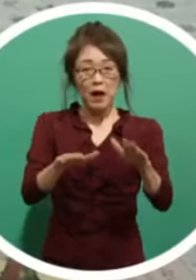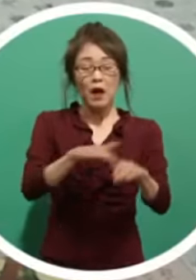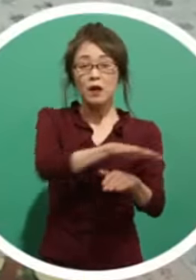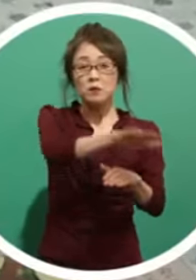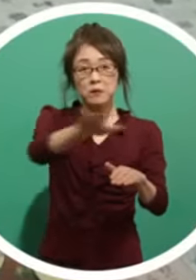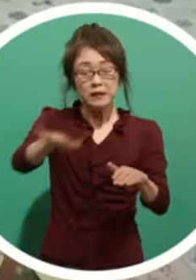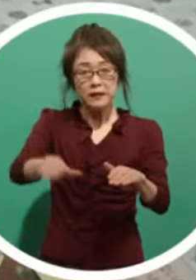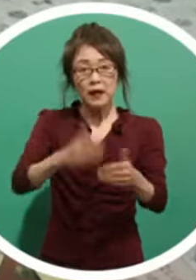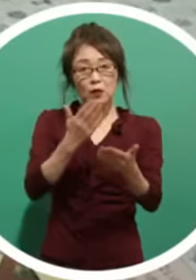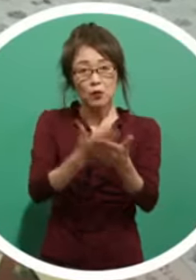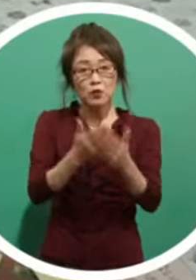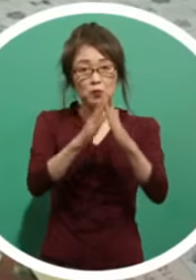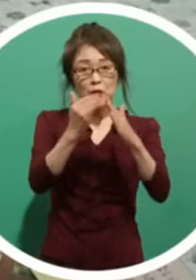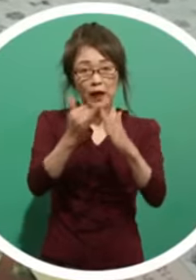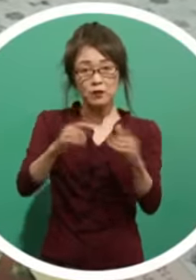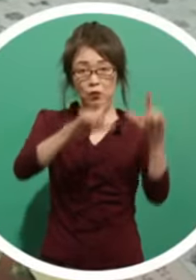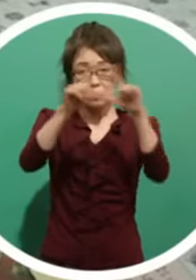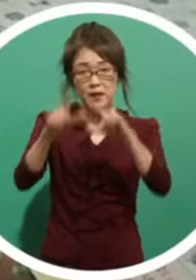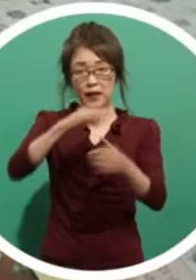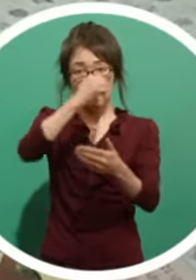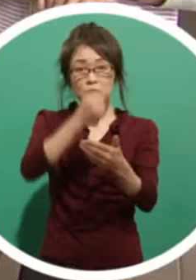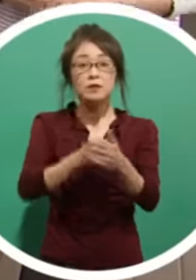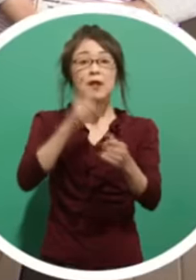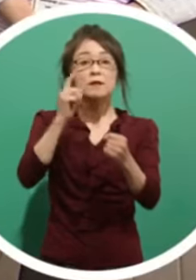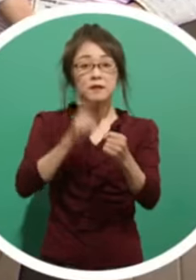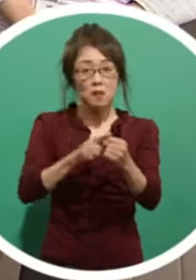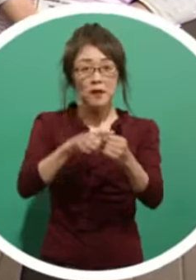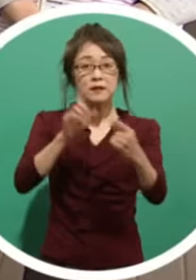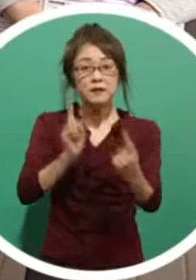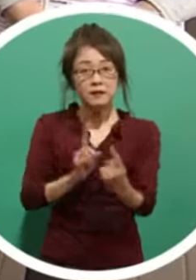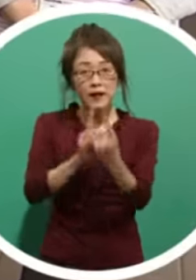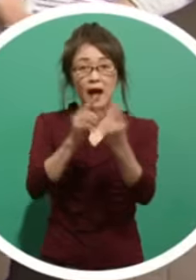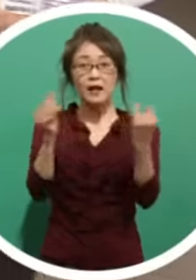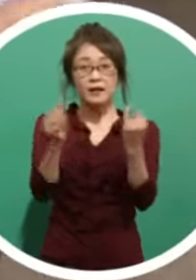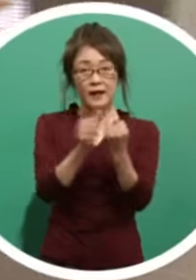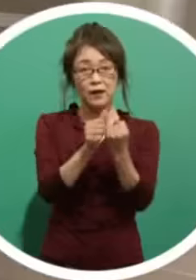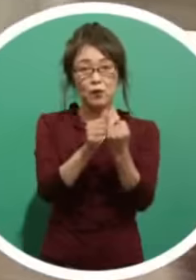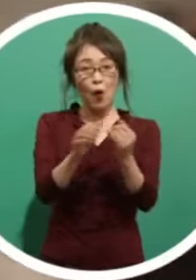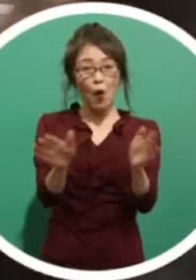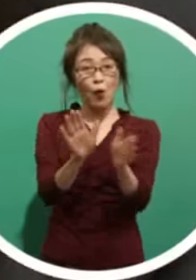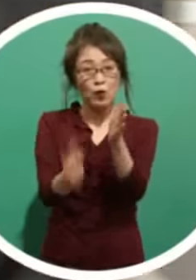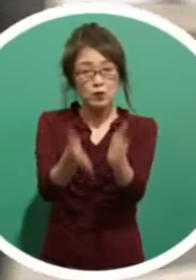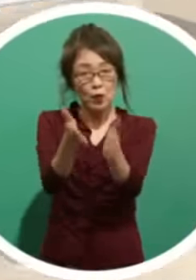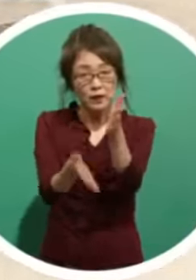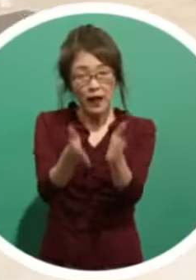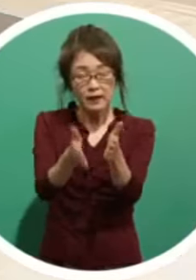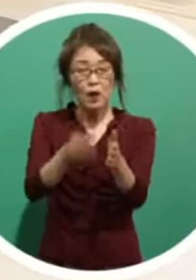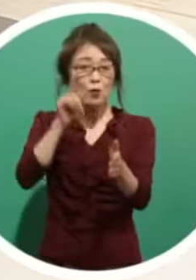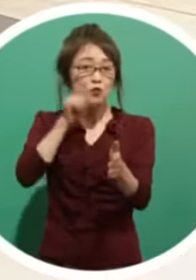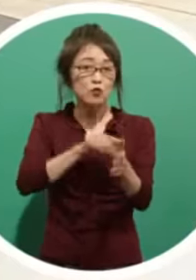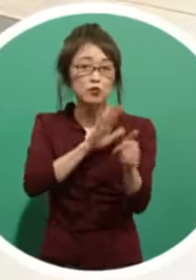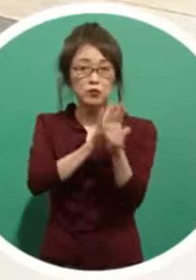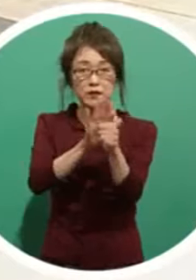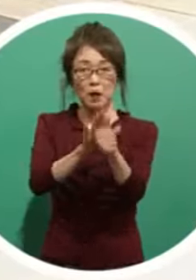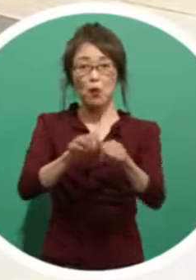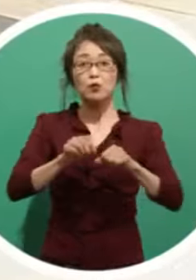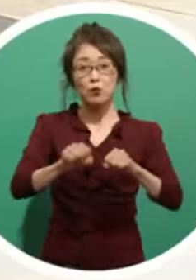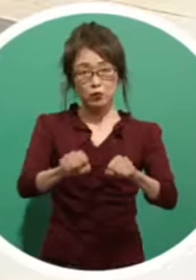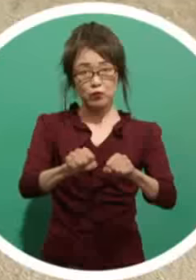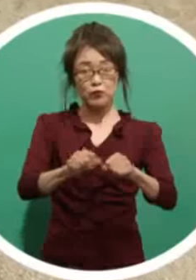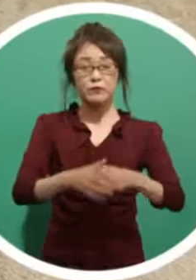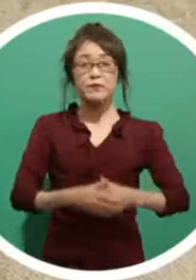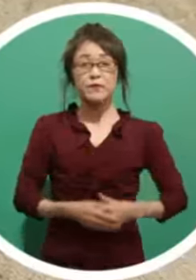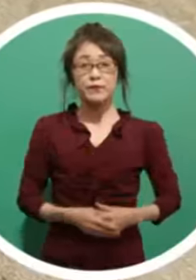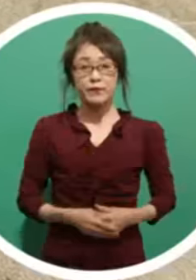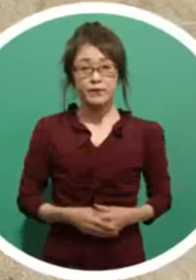希望する家族像を実現できるよう、出会い、結婚から子育てまでを切れ目なくサポート。